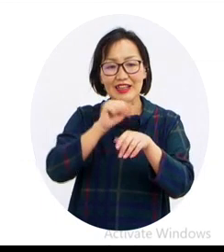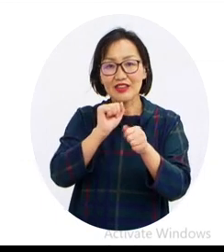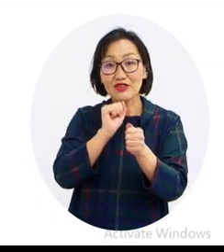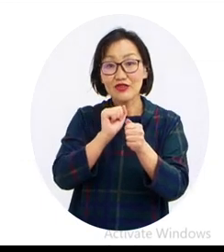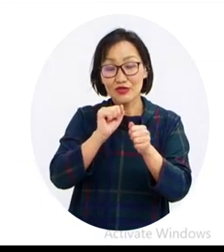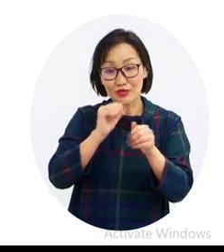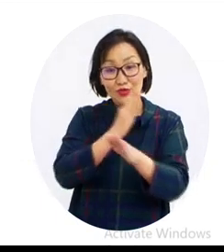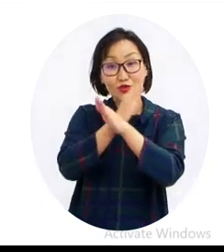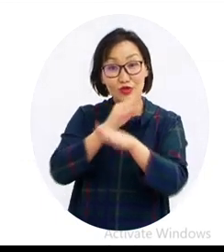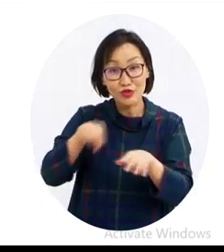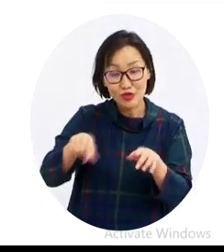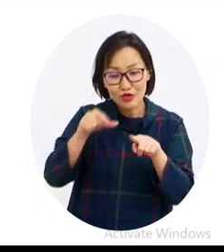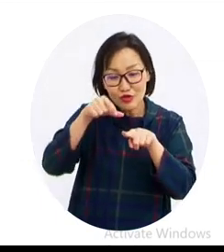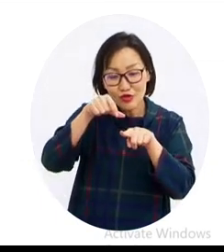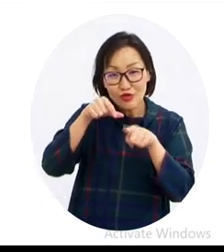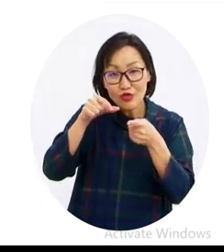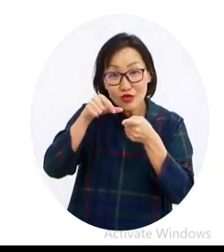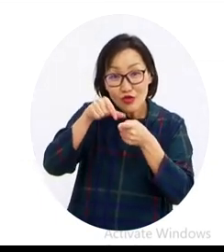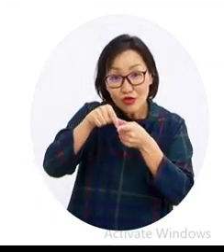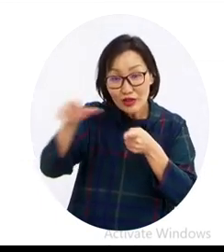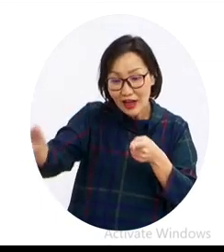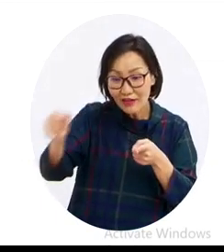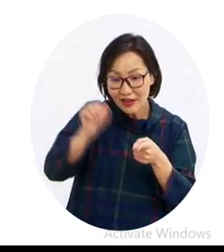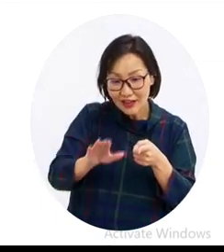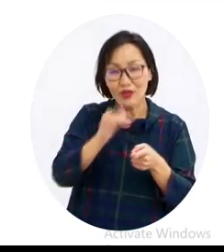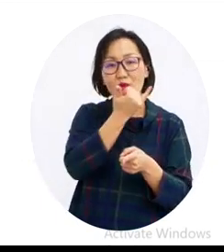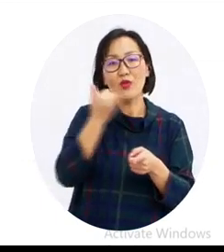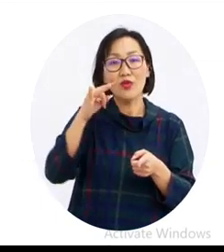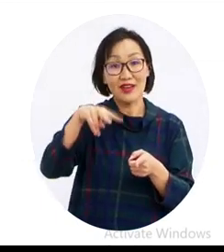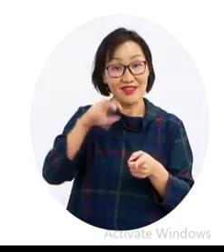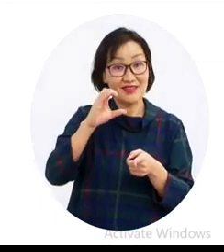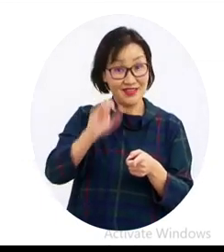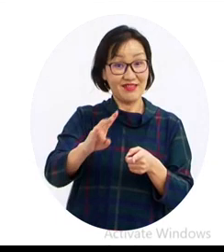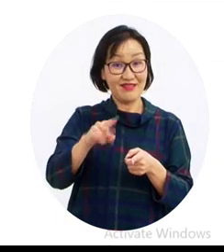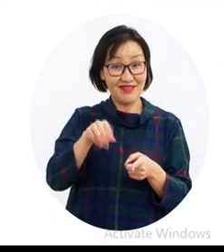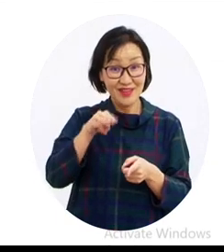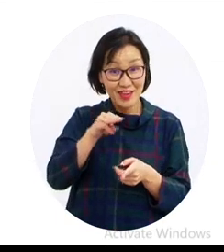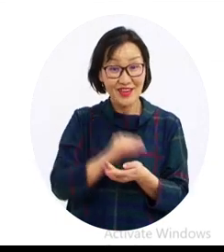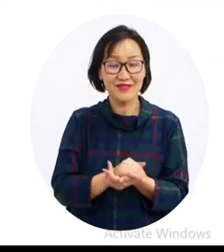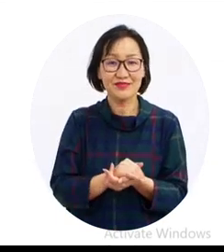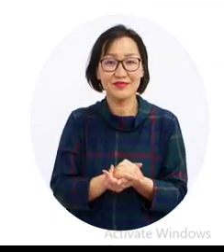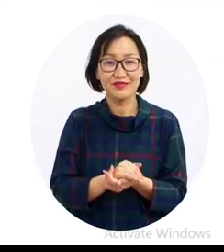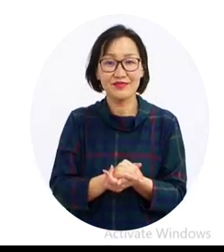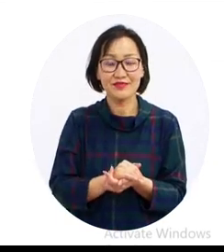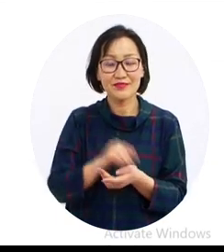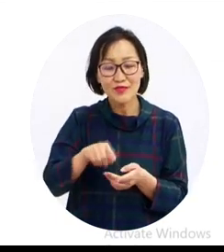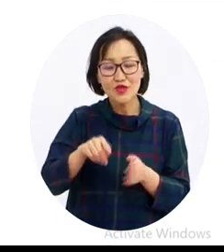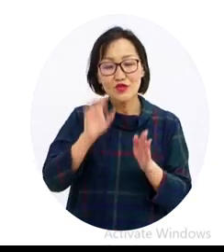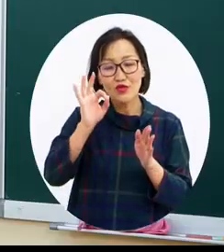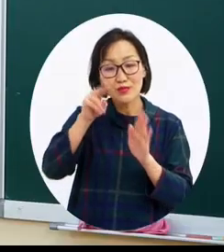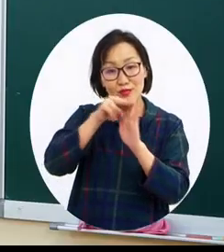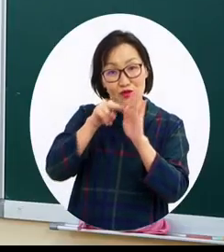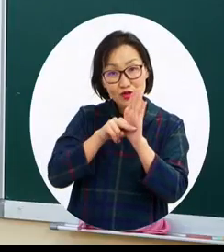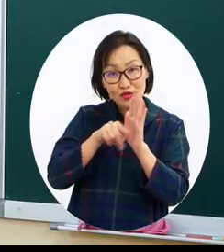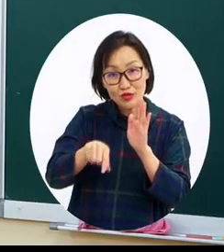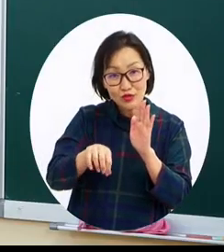авч байна тийм үү? За ингээд уурлсан. Эхлээд бид утгыг тайлбарллаа. Одоо энэ дотор байгаа үгсийнхээ зөв бичих дүрэн